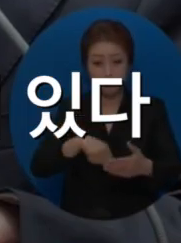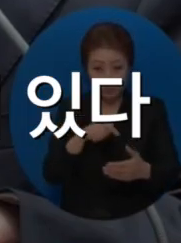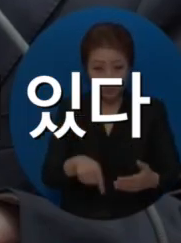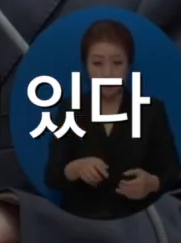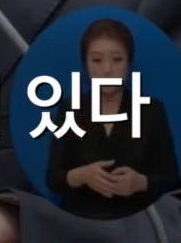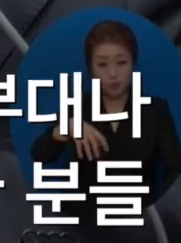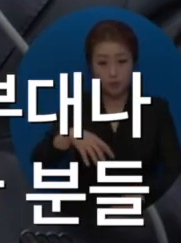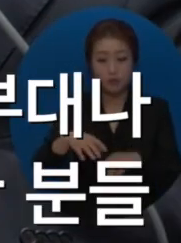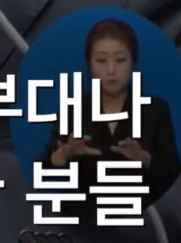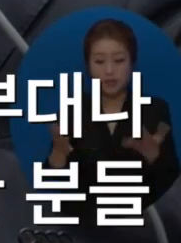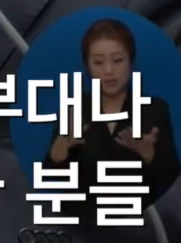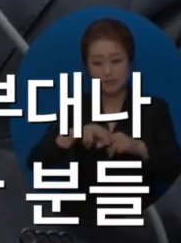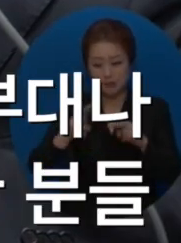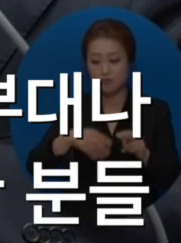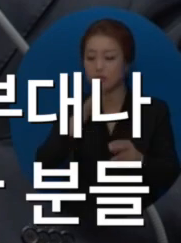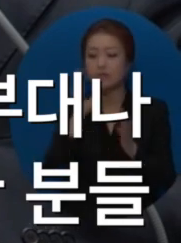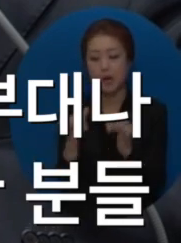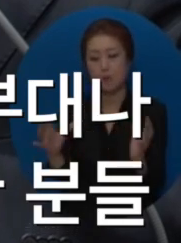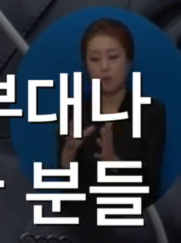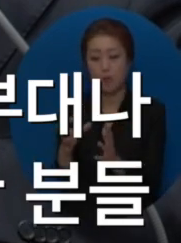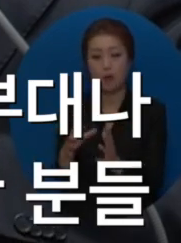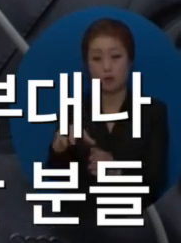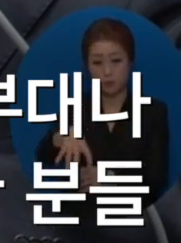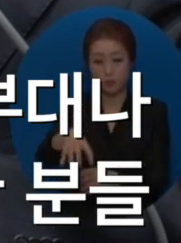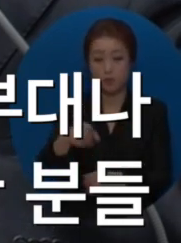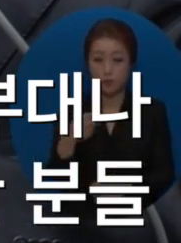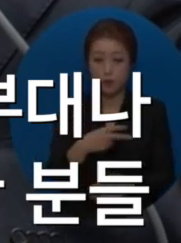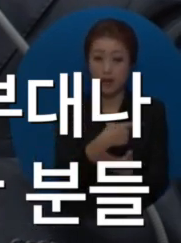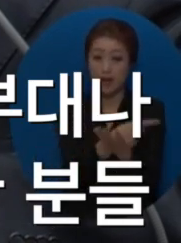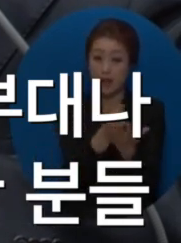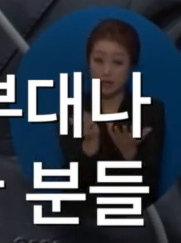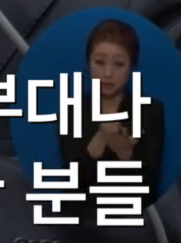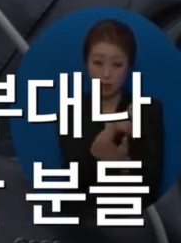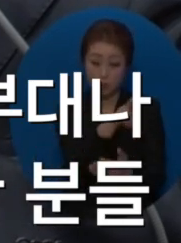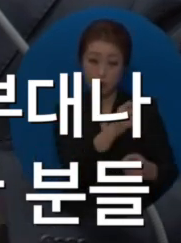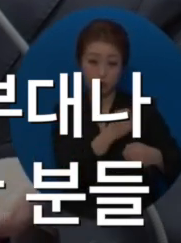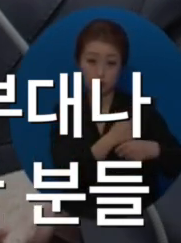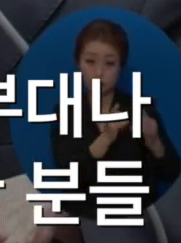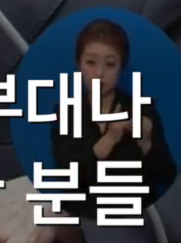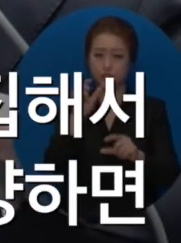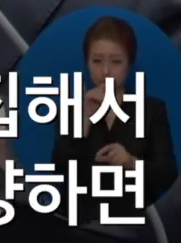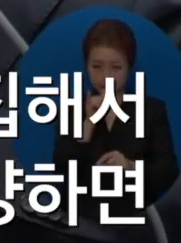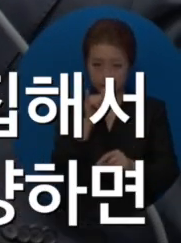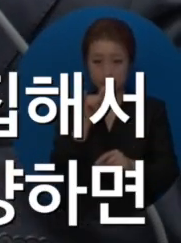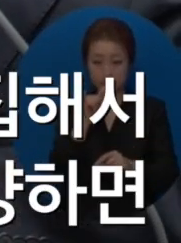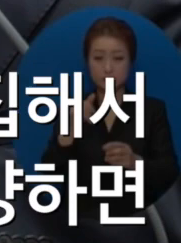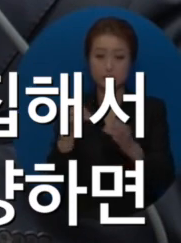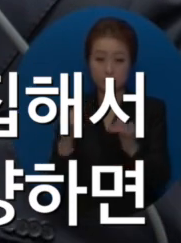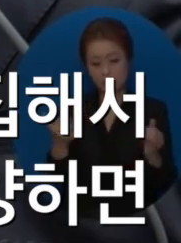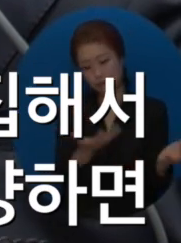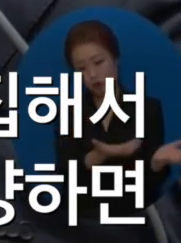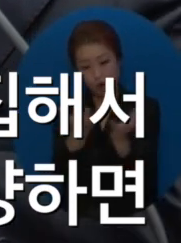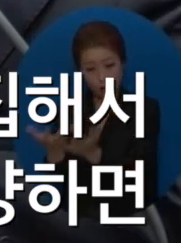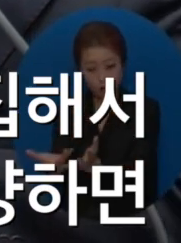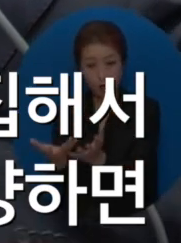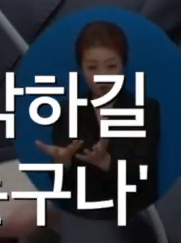저는 말을 하는 게 있습니다. 특히 군인 중에 레이더 부대, 포병 부대 근무한 분들, 은퇴하신 분들이 정부 차원에서